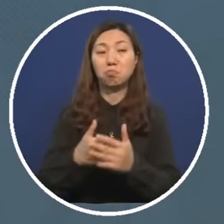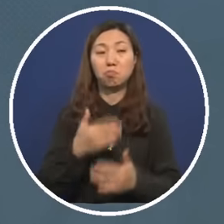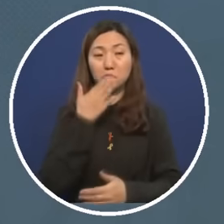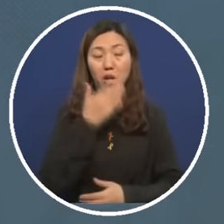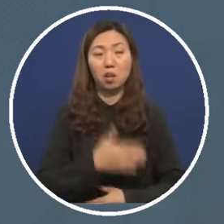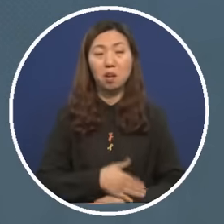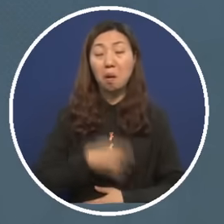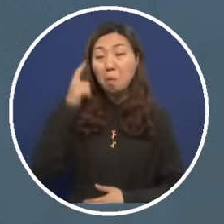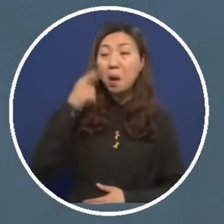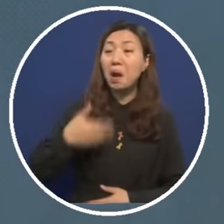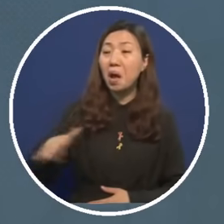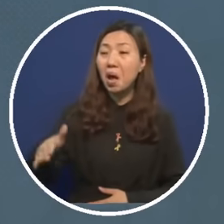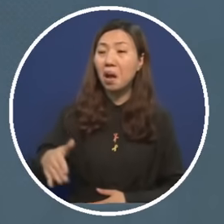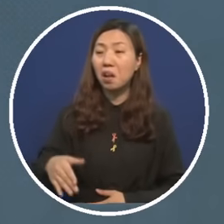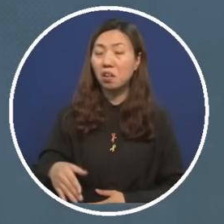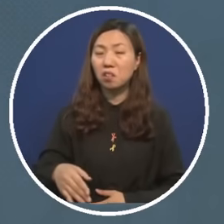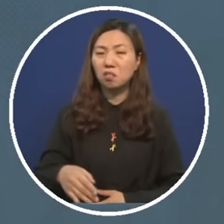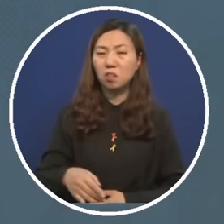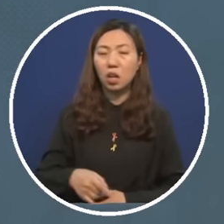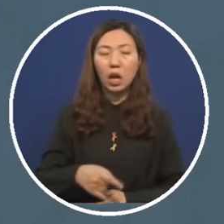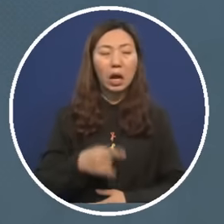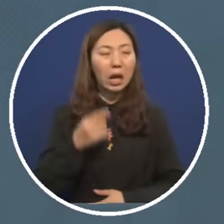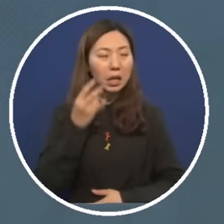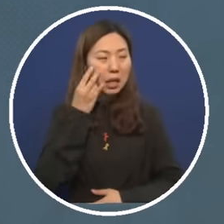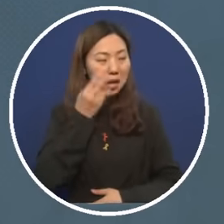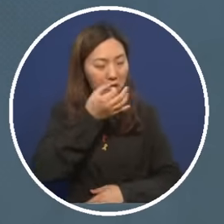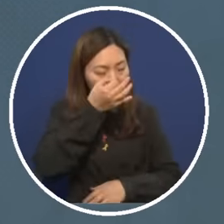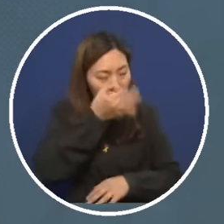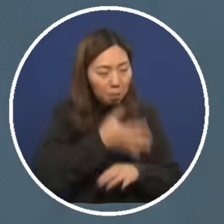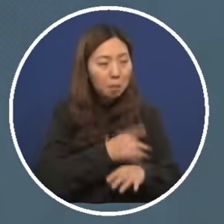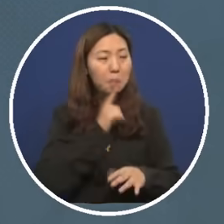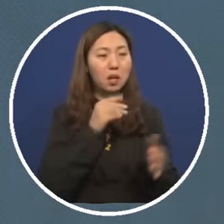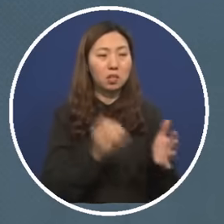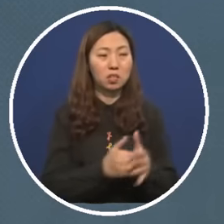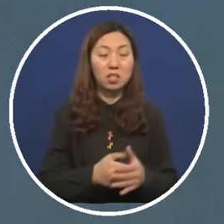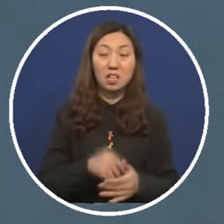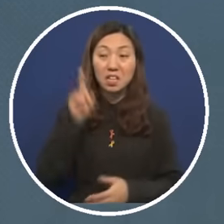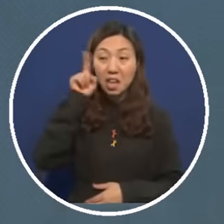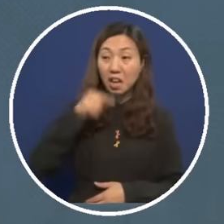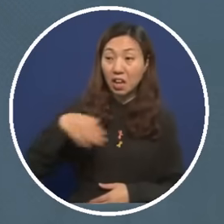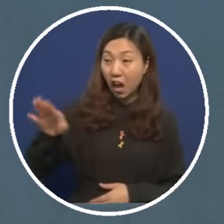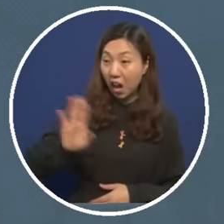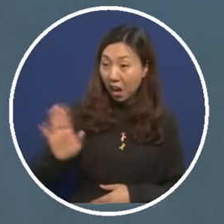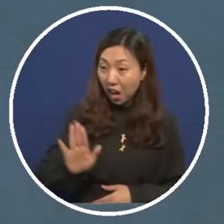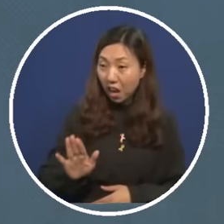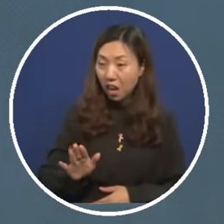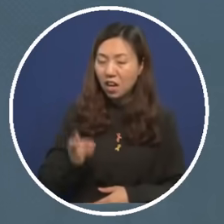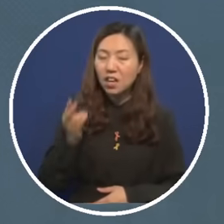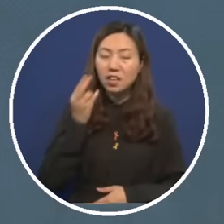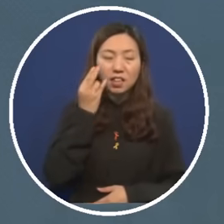왜 나갔어? 죄송합니다. 이러면 돼요. 내일 안 나갈 거지? 네.